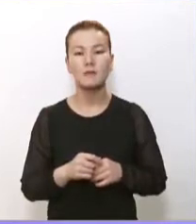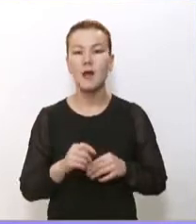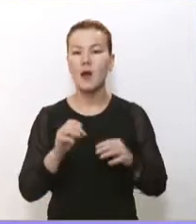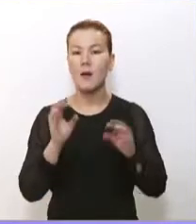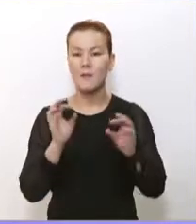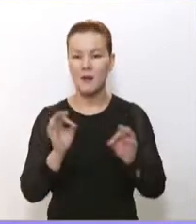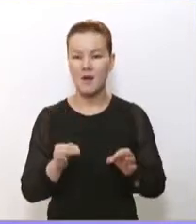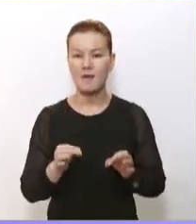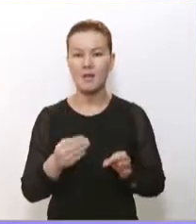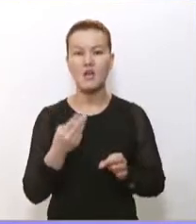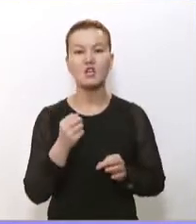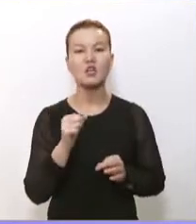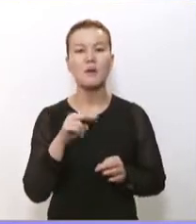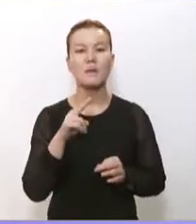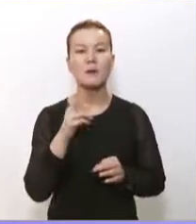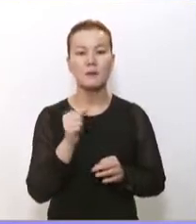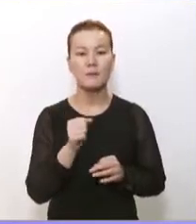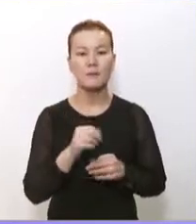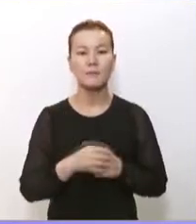Правильно, шапка.